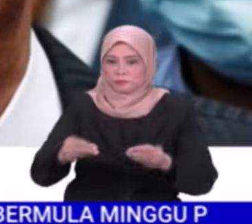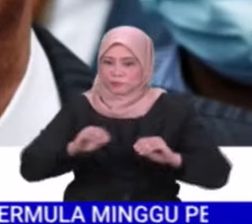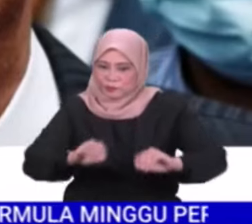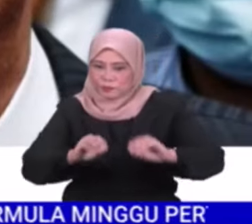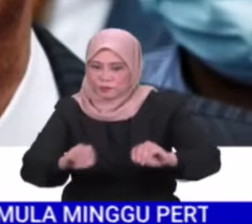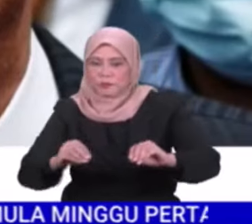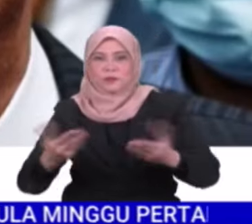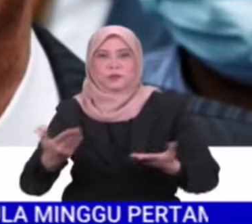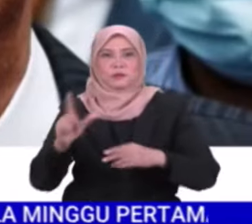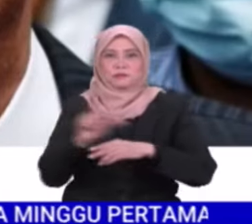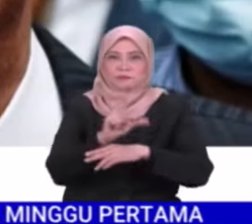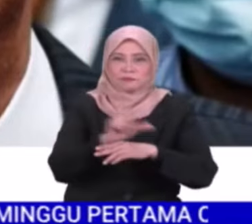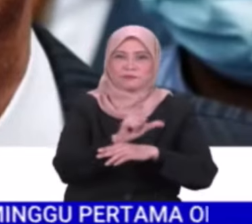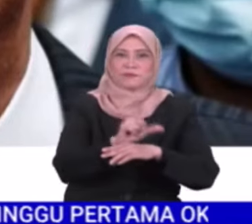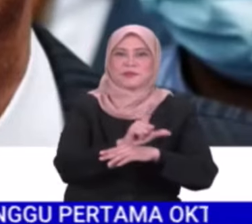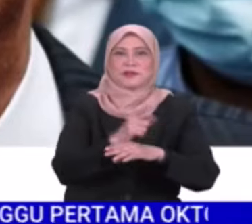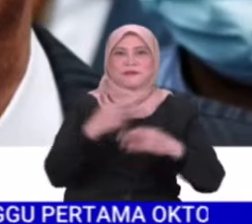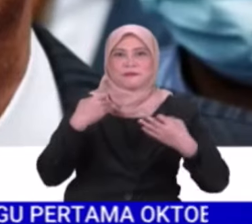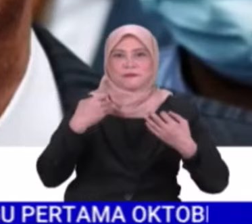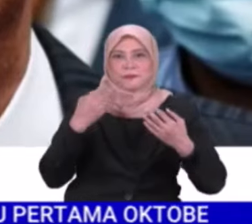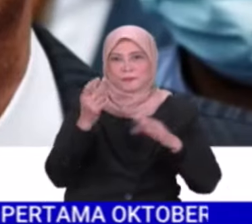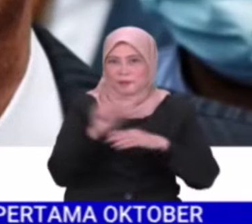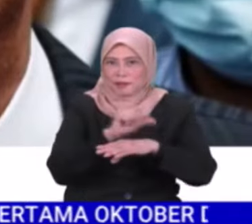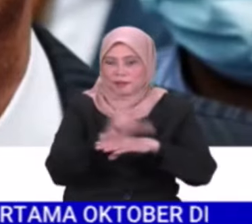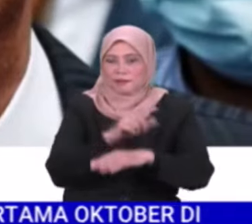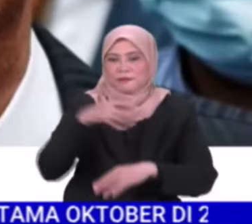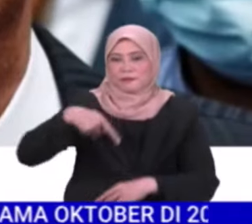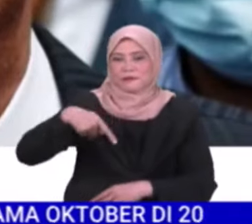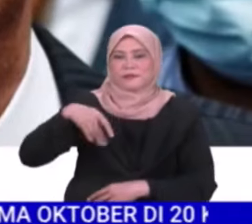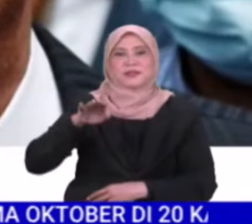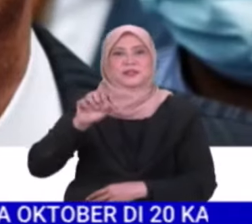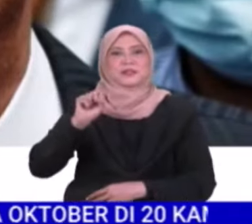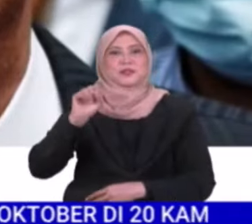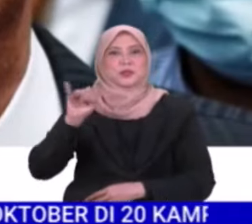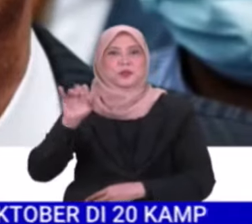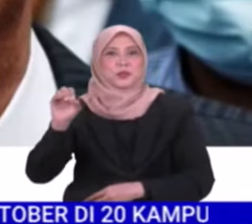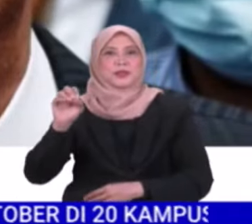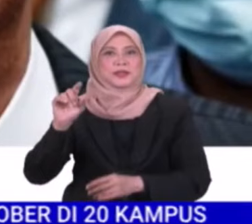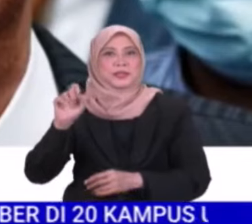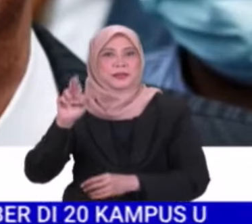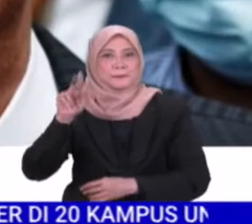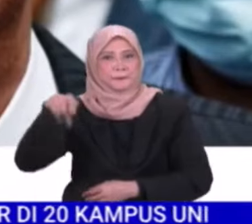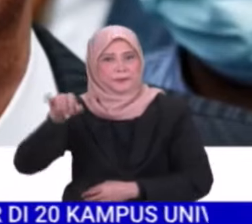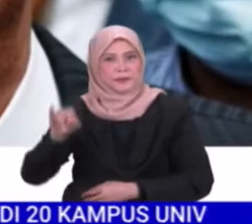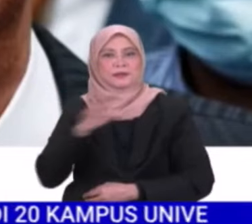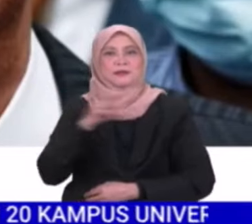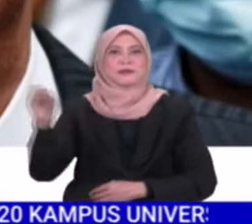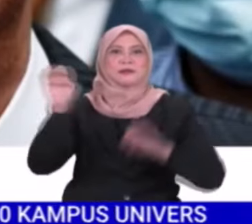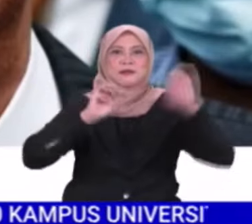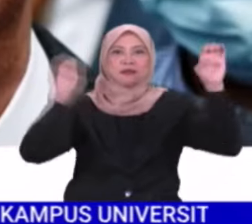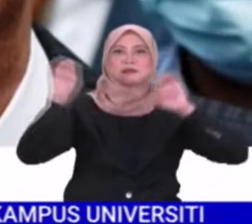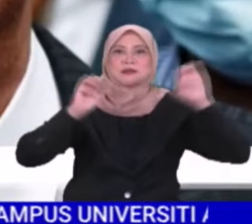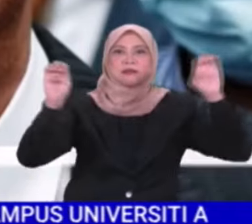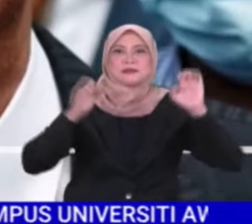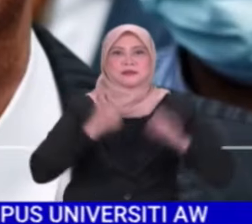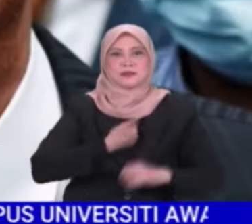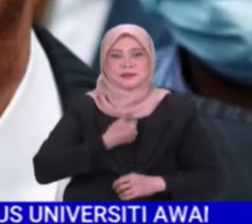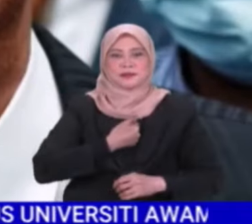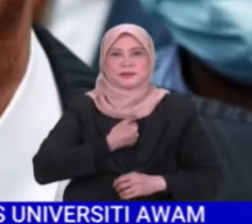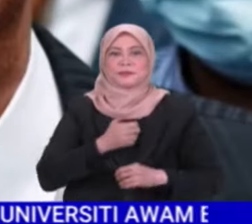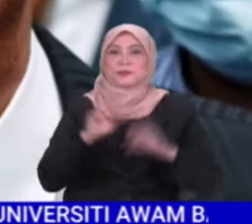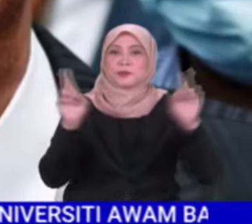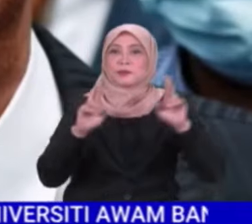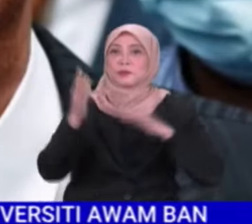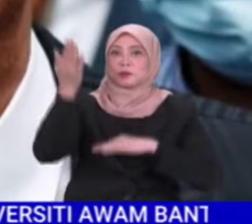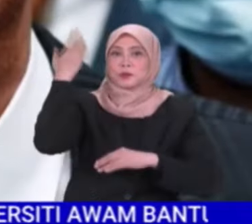ajar oleh juru pulih perubatan fisioterapi dan boleh menjalankan latihan teknik senaman secara kendiri. Rabu